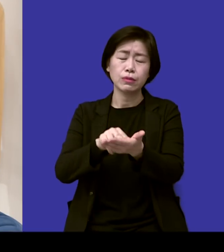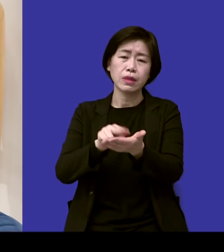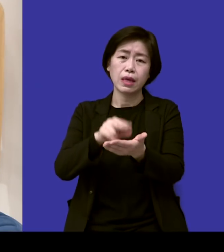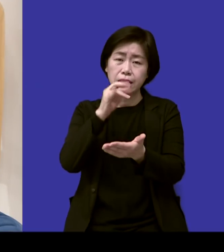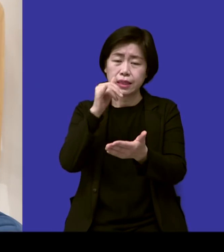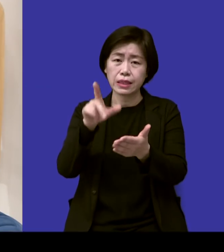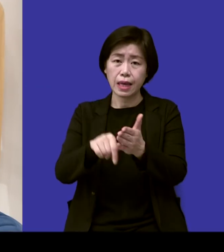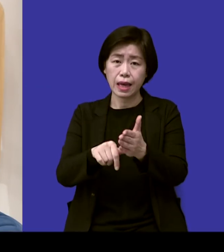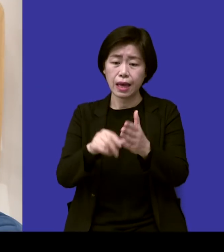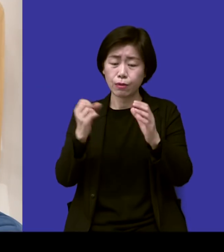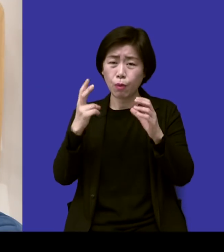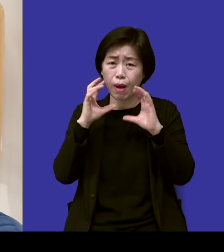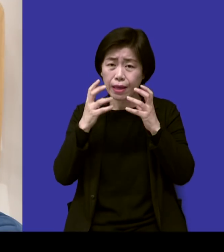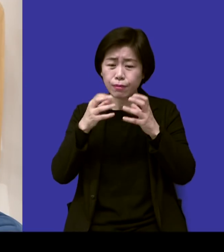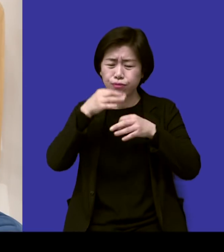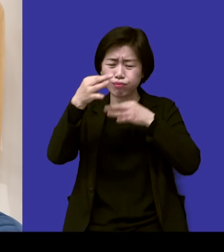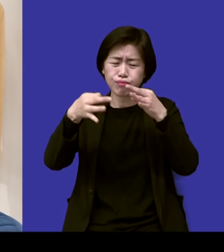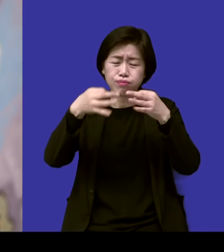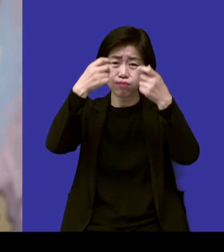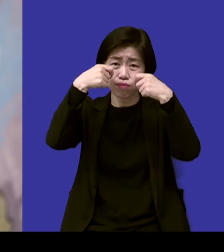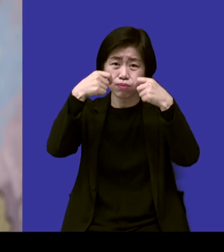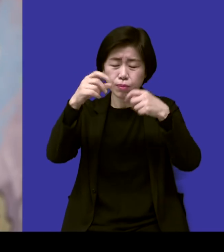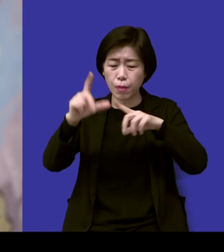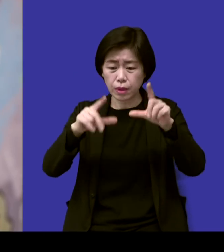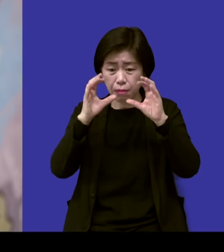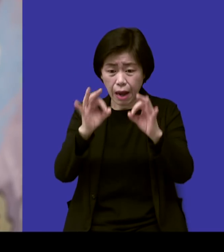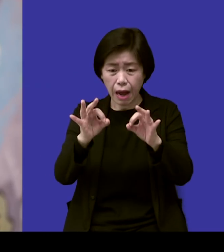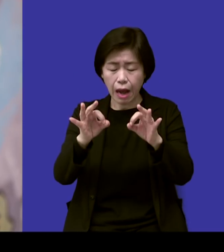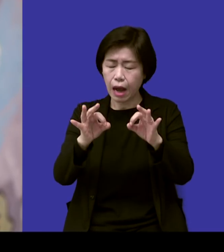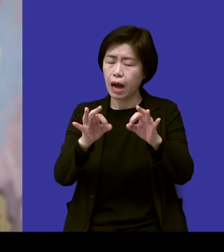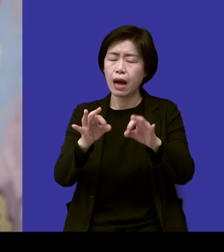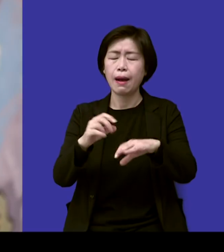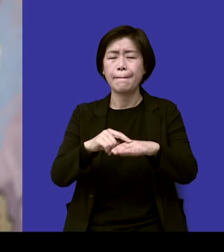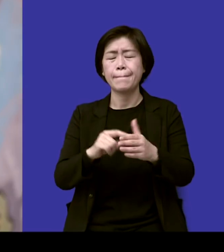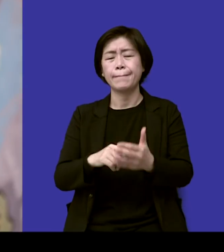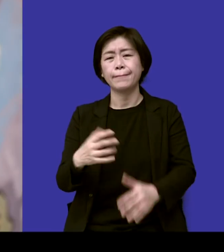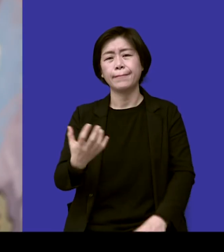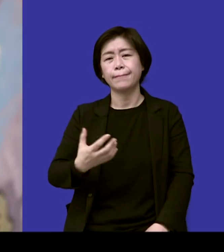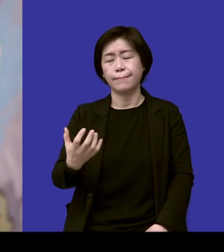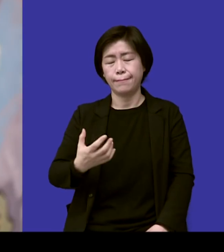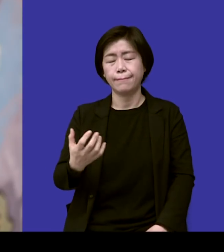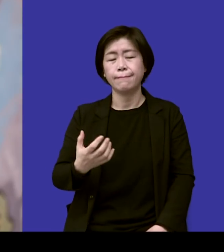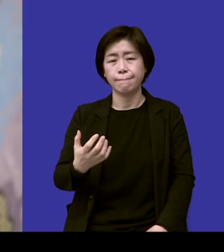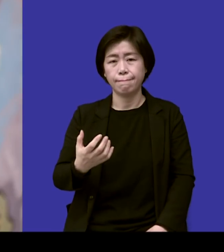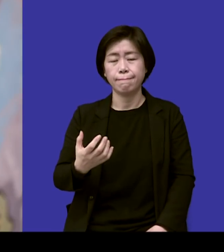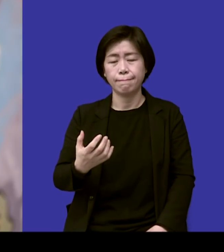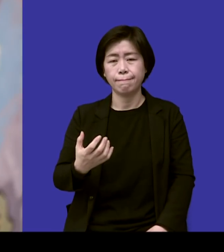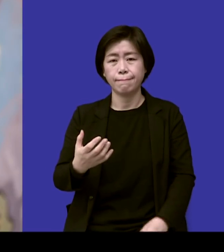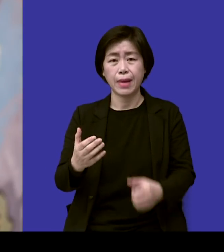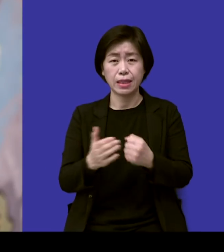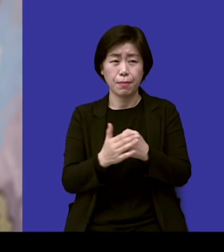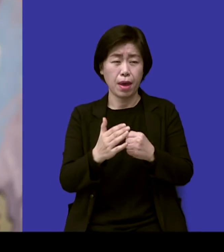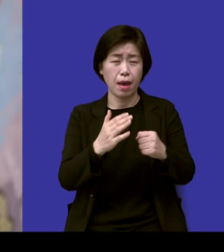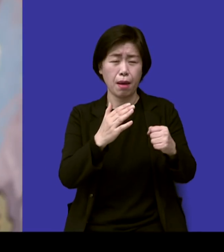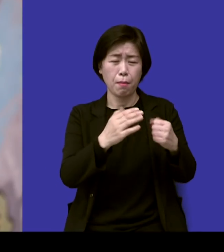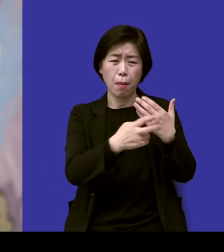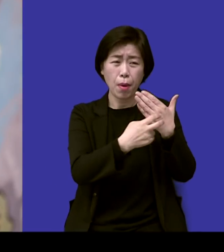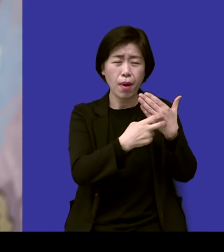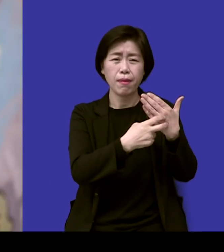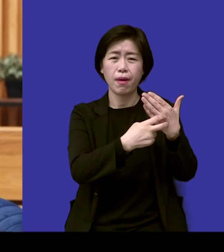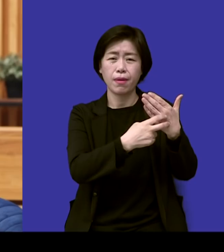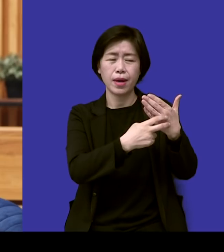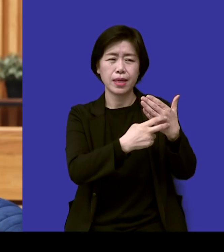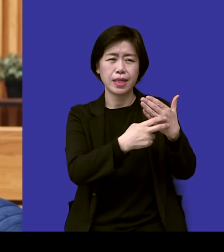있고 막 소리 지르고 있고 막 이러니까 예. 사태가 막 심각하니까 내 아이처럼 막 간호사랑 싸울 때도 있었고 예.